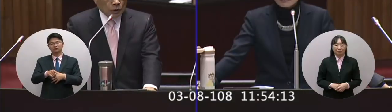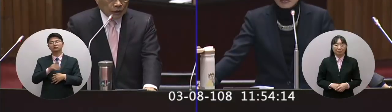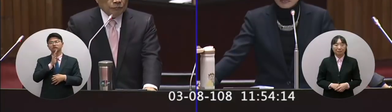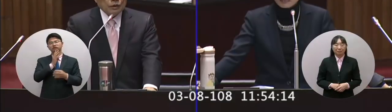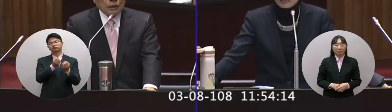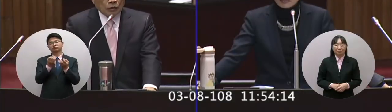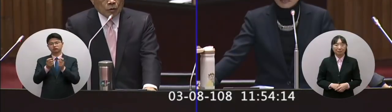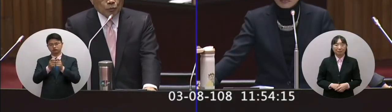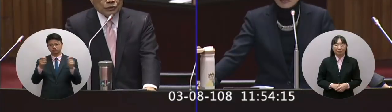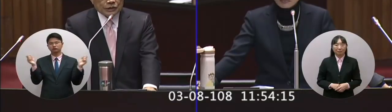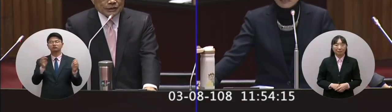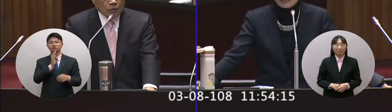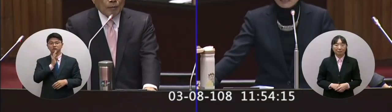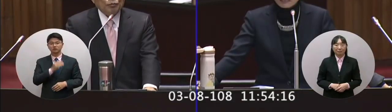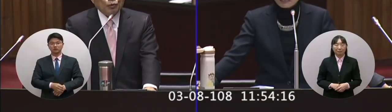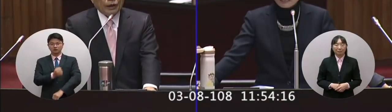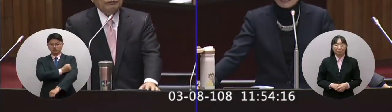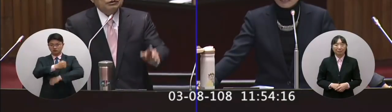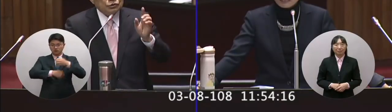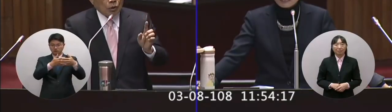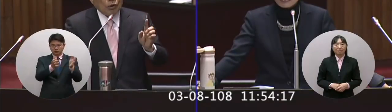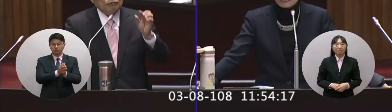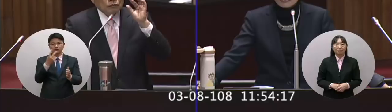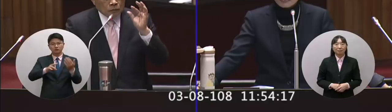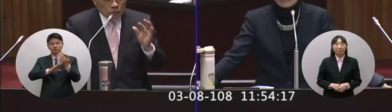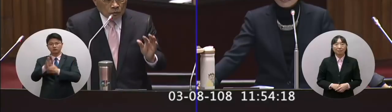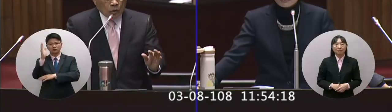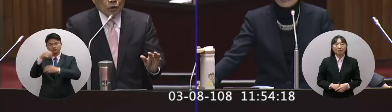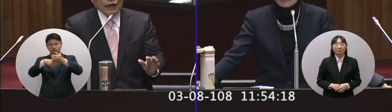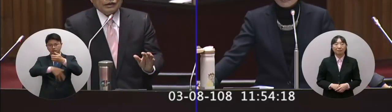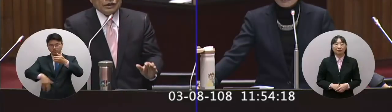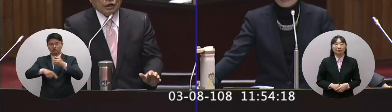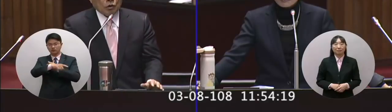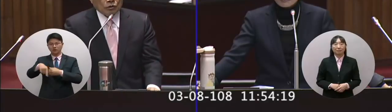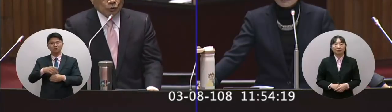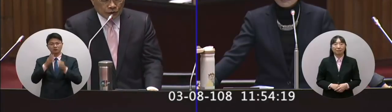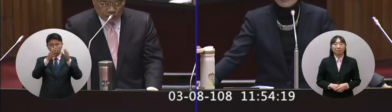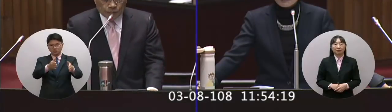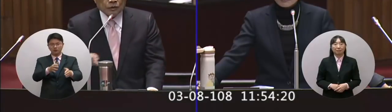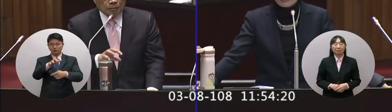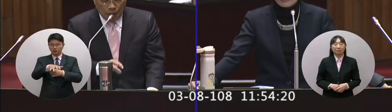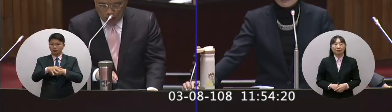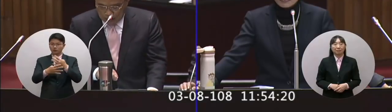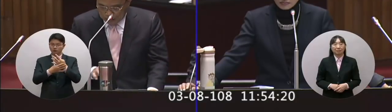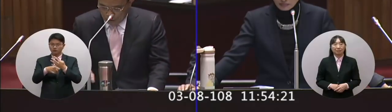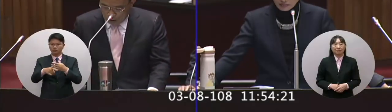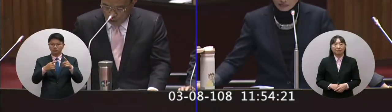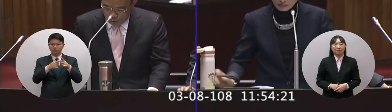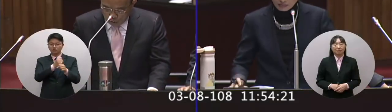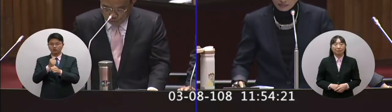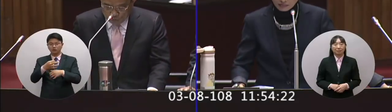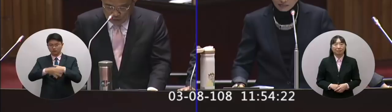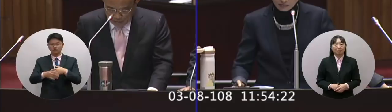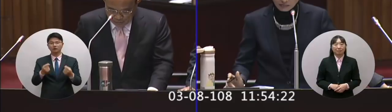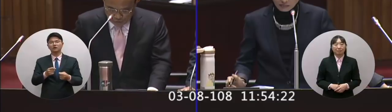间，所以劳动部及相关部会就农业缺工的问题，包括开放